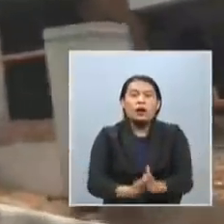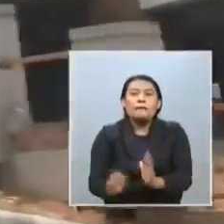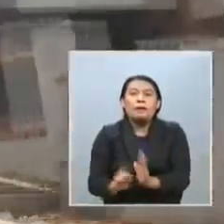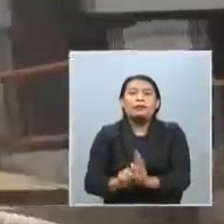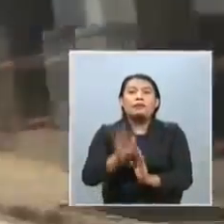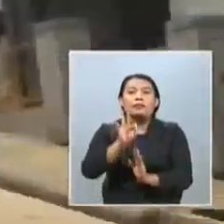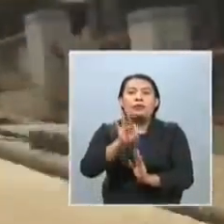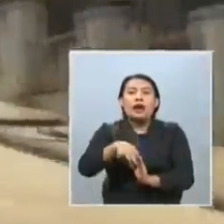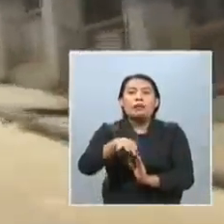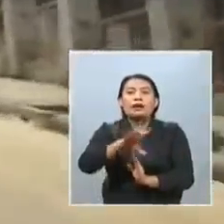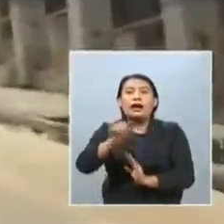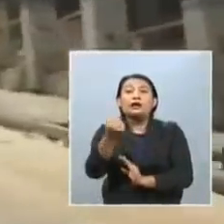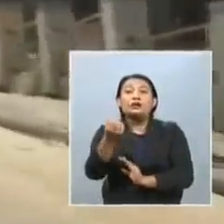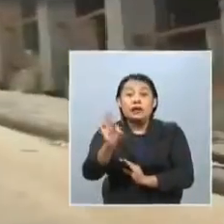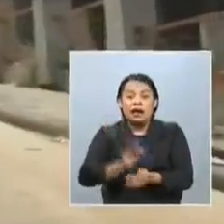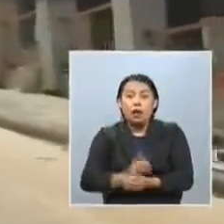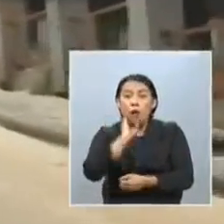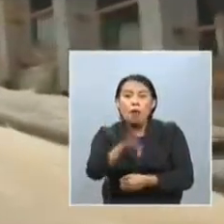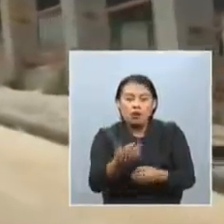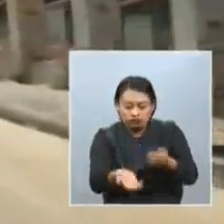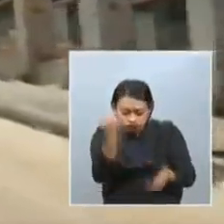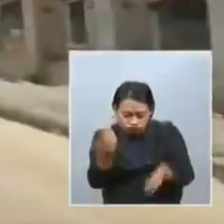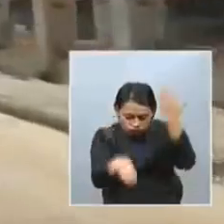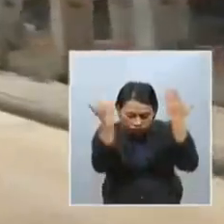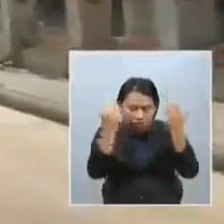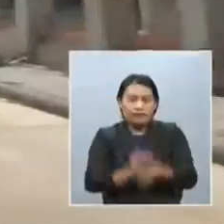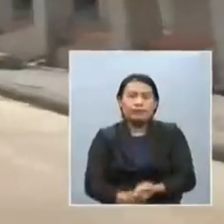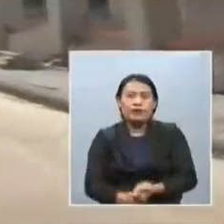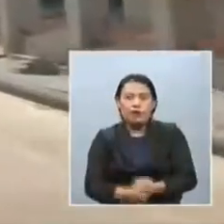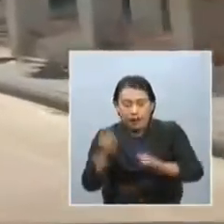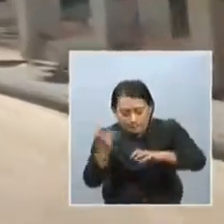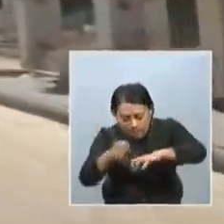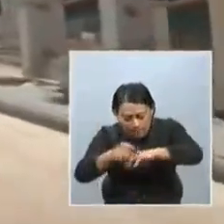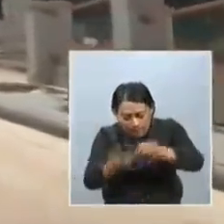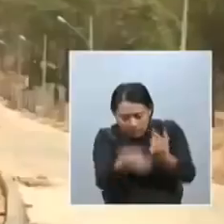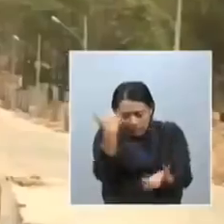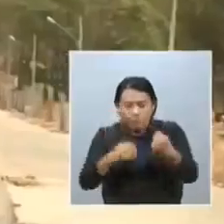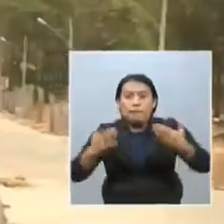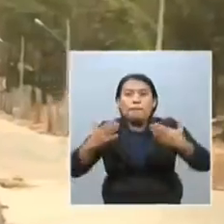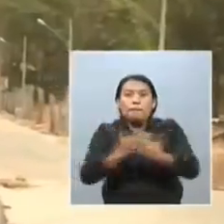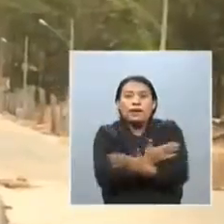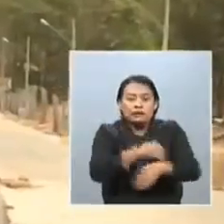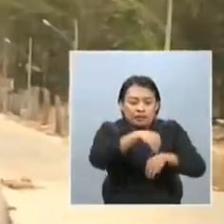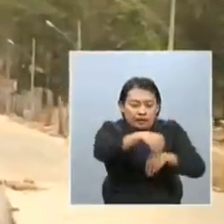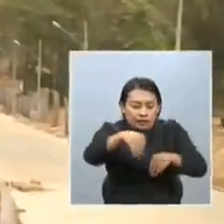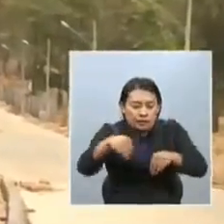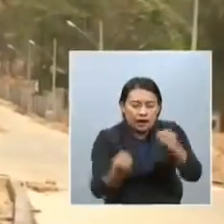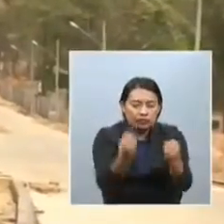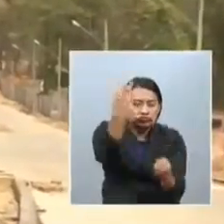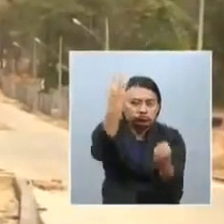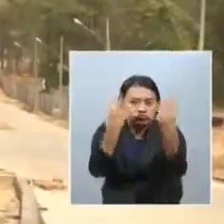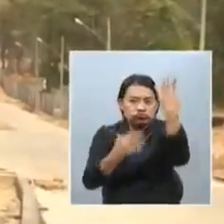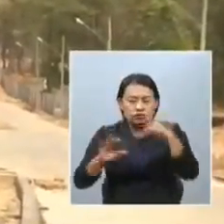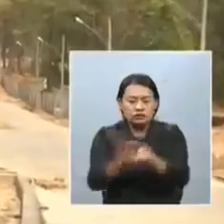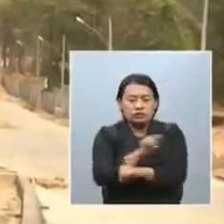ส่วนใหญ่แล้วบอกว่าให้รื้อหรือว่าทุบทิ้งแล้วฟื้นฟูให้กลายเป็นป่าที่สมบูรณ์นะคะเดี๋ยวทางทีมงานเขาก็